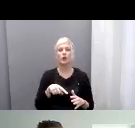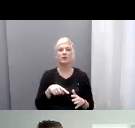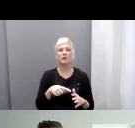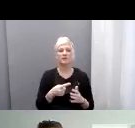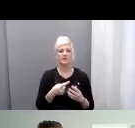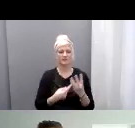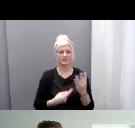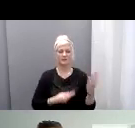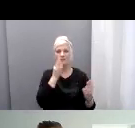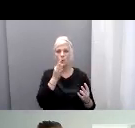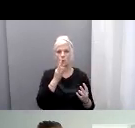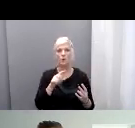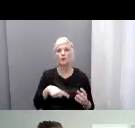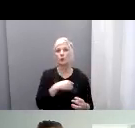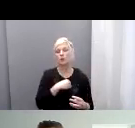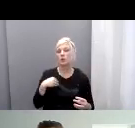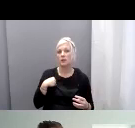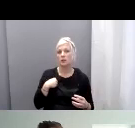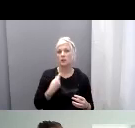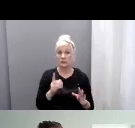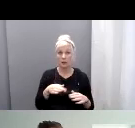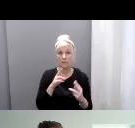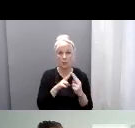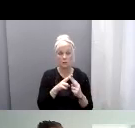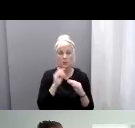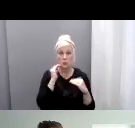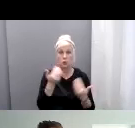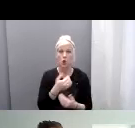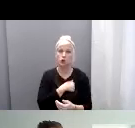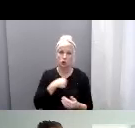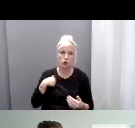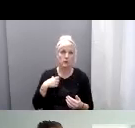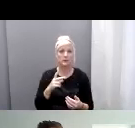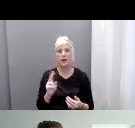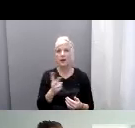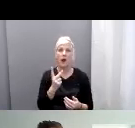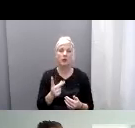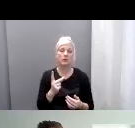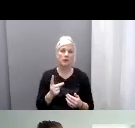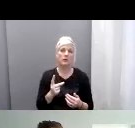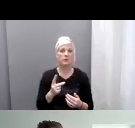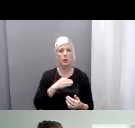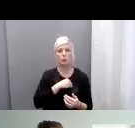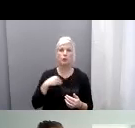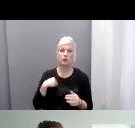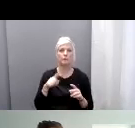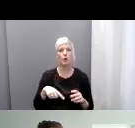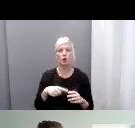etc.? Har ni kontakt med Socialstyrelsen eller annan ansvarig myndighet kring ett fortsatt arbete?